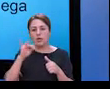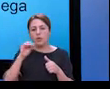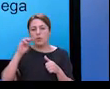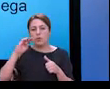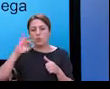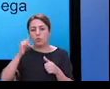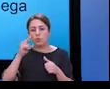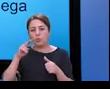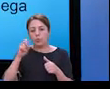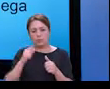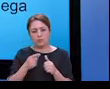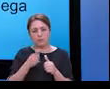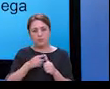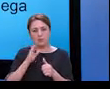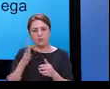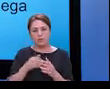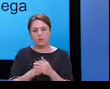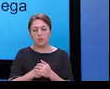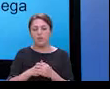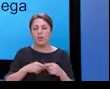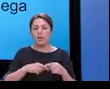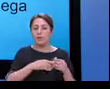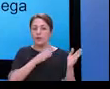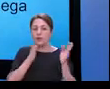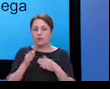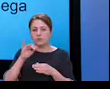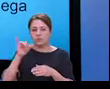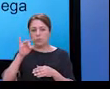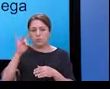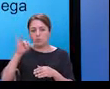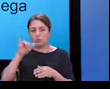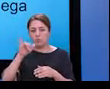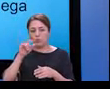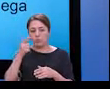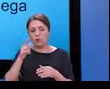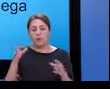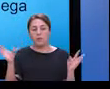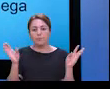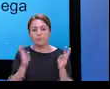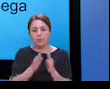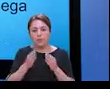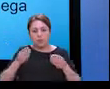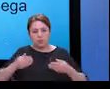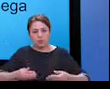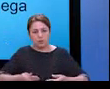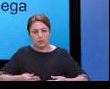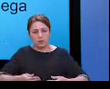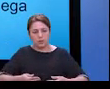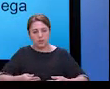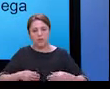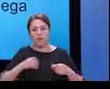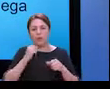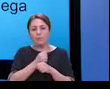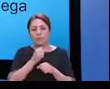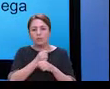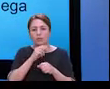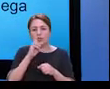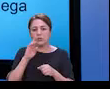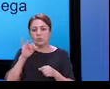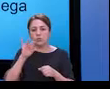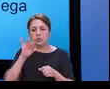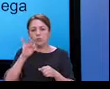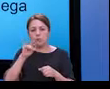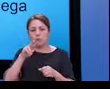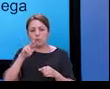Keyingi terminimiz esa urug' birgalikda yashagan mehnat qurollari va